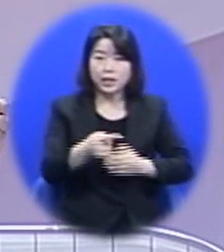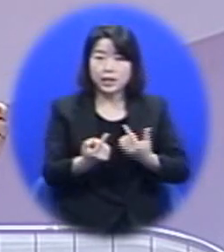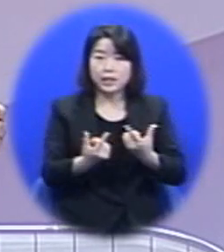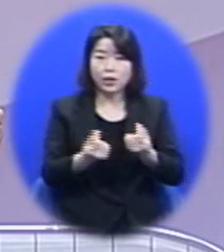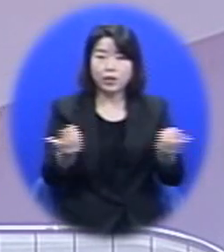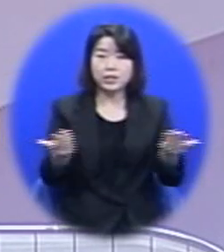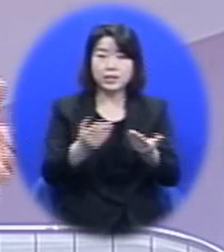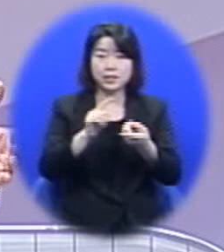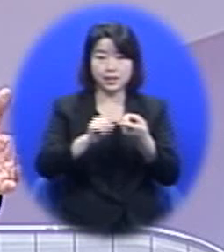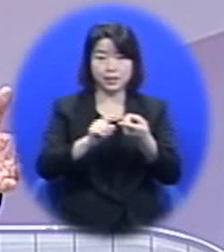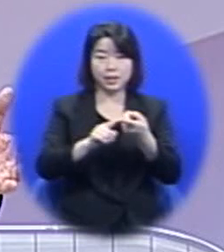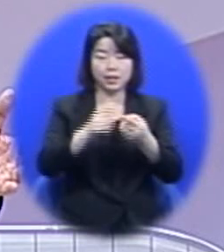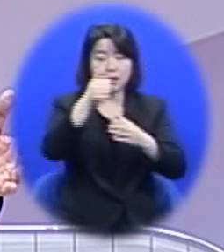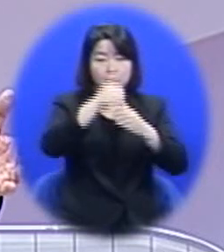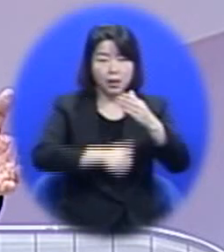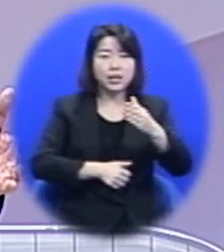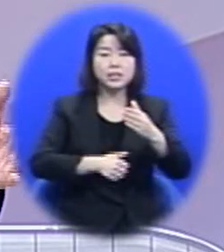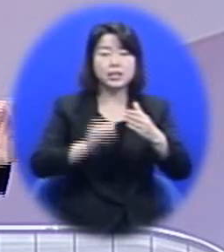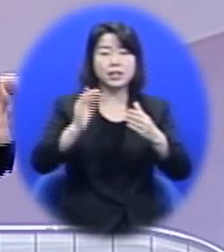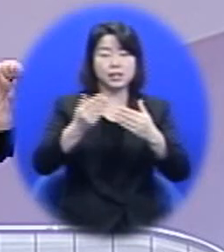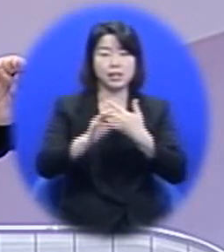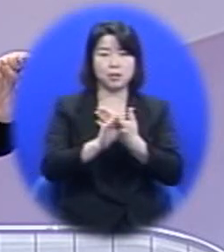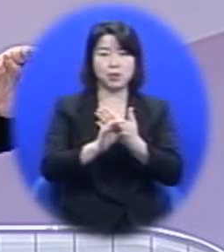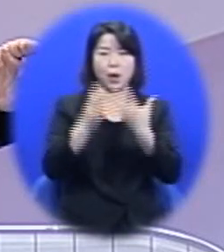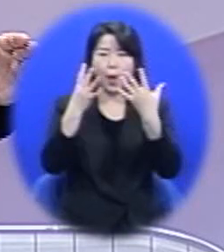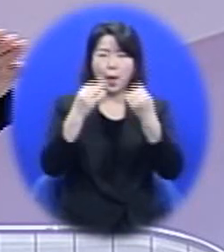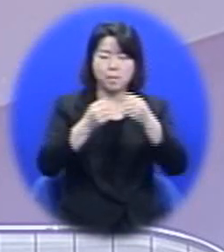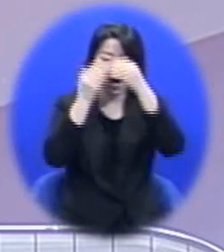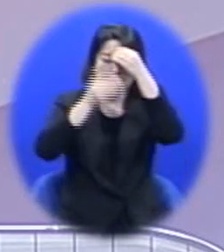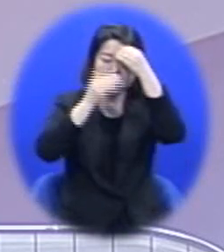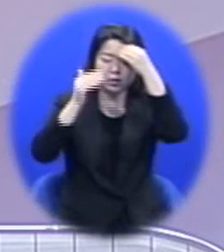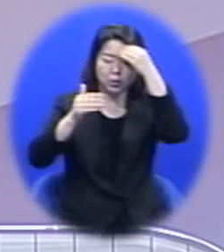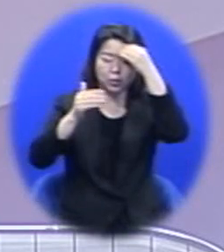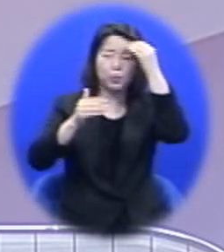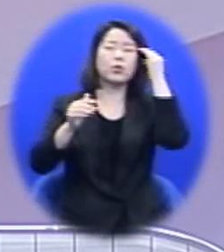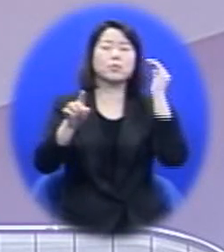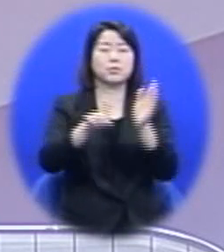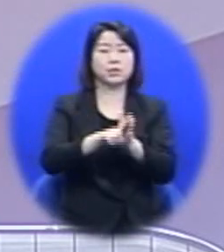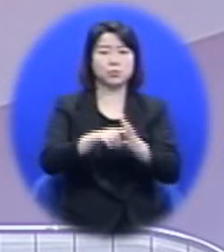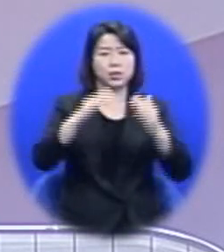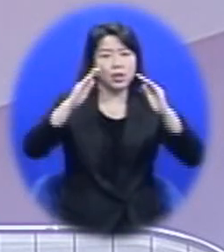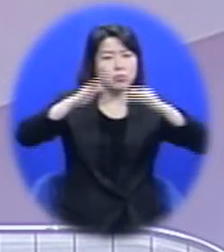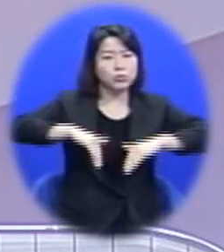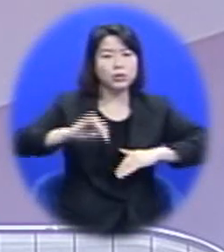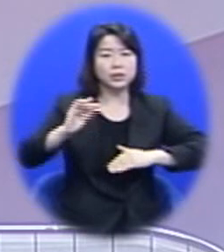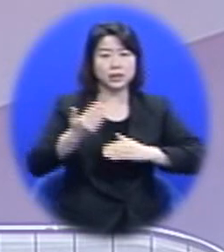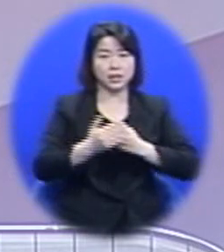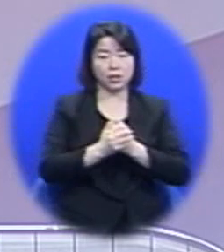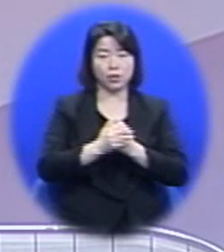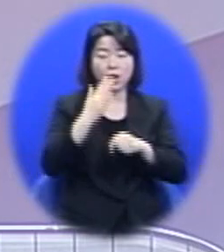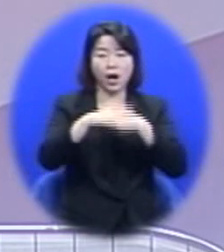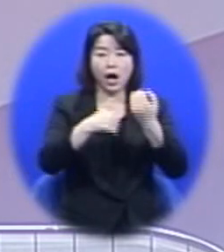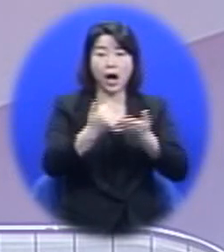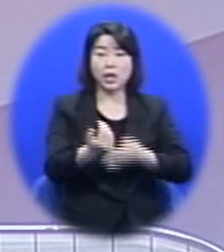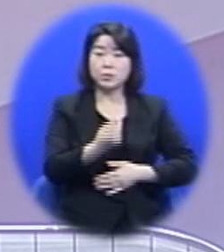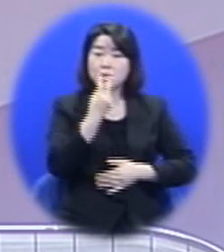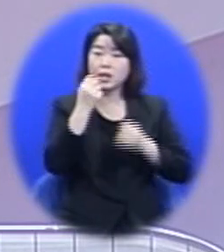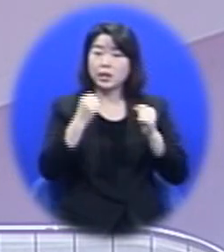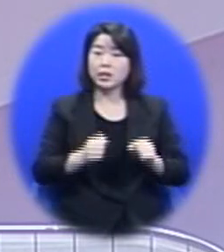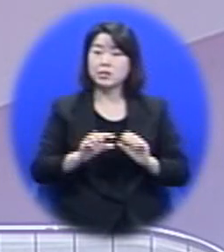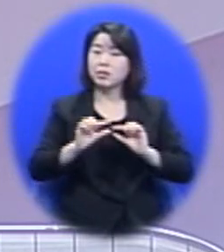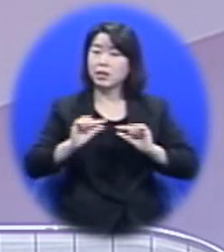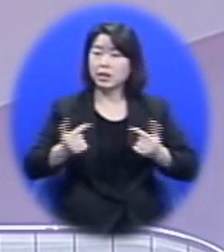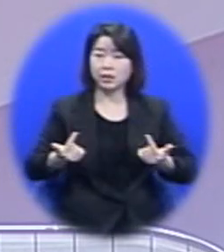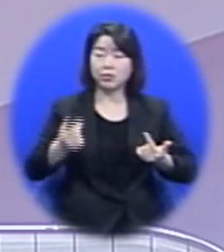이러한 일에 이제 빠지면 많은 성도들의 믿음이 무너집니다. 하나님은 살아계신 것 같지